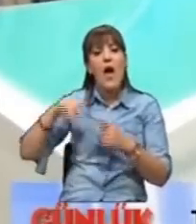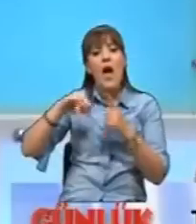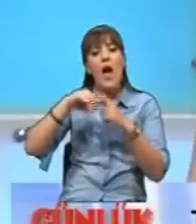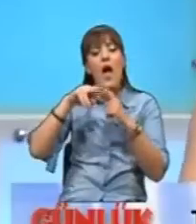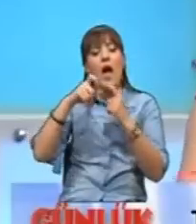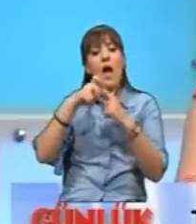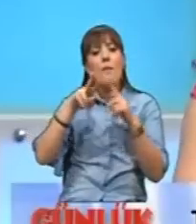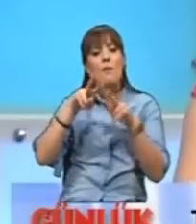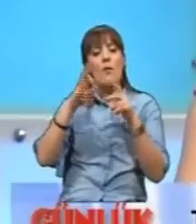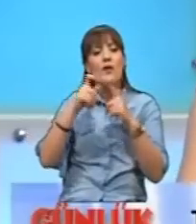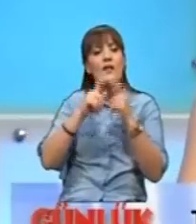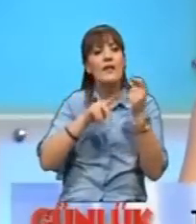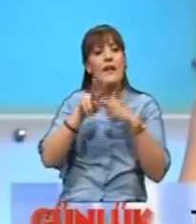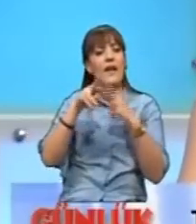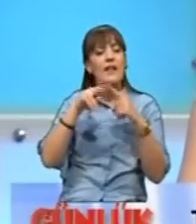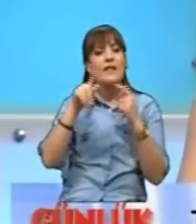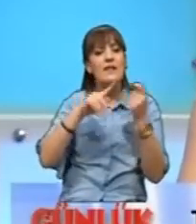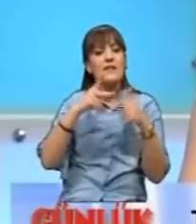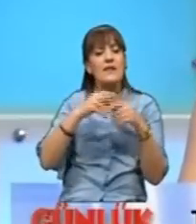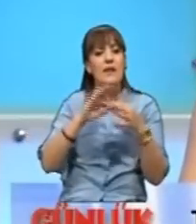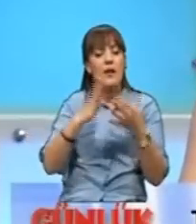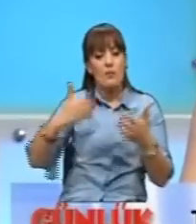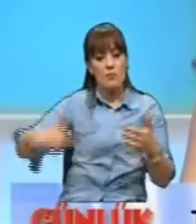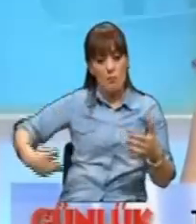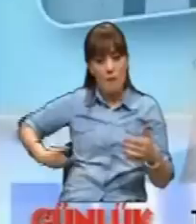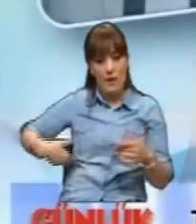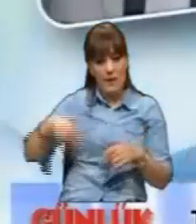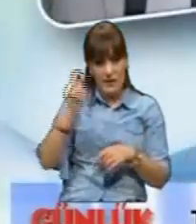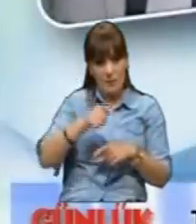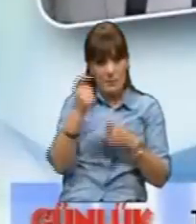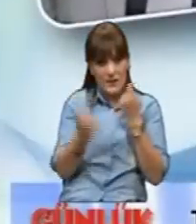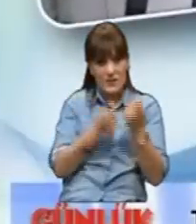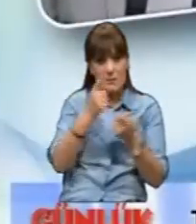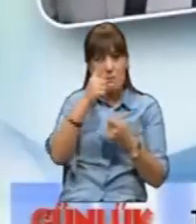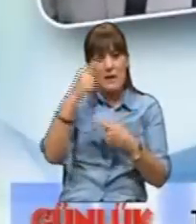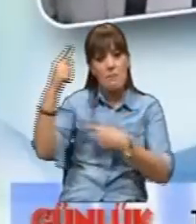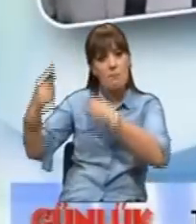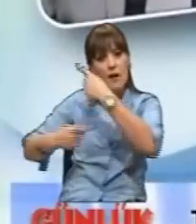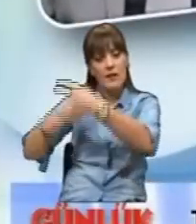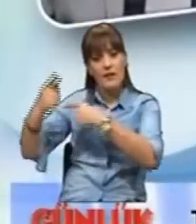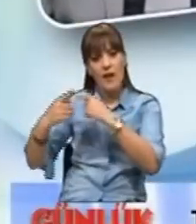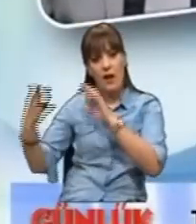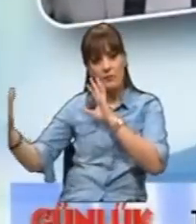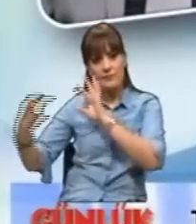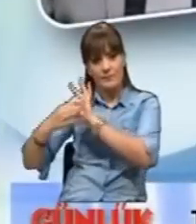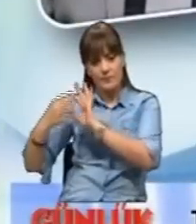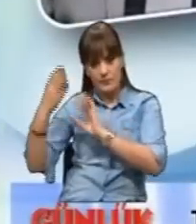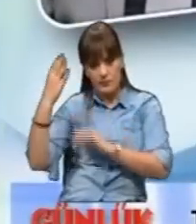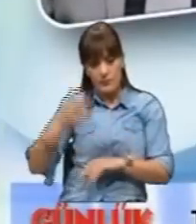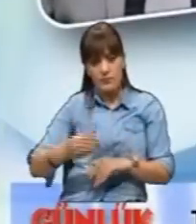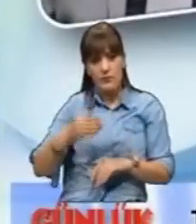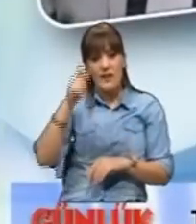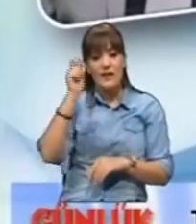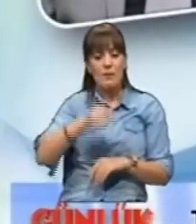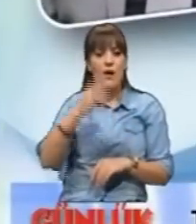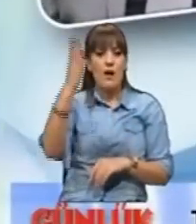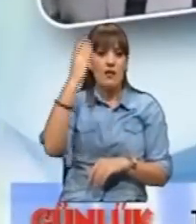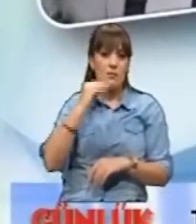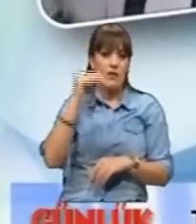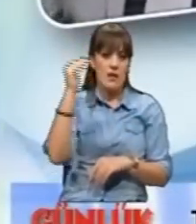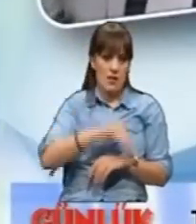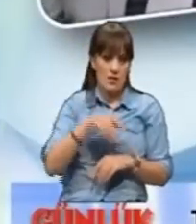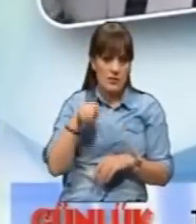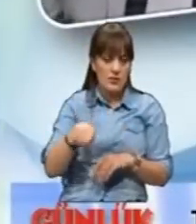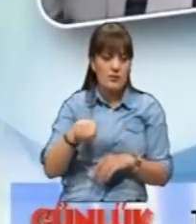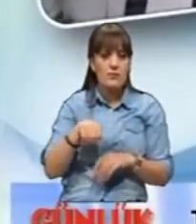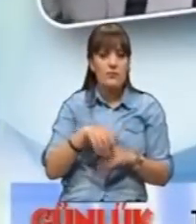ona da geçelim. Hemodiyaliz böbreğin yaptığı işlemi bir makine aracılığıyla yapmak anlamına gelir.